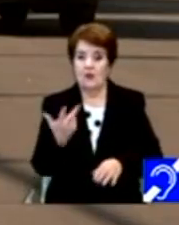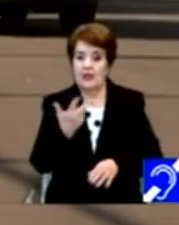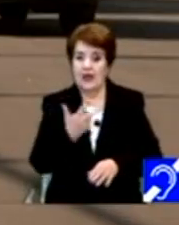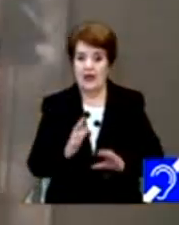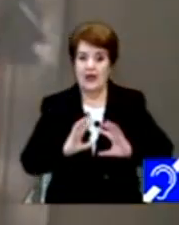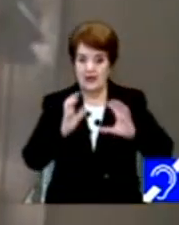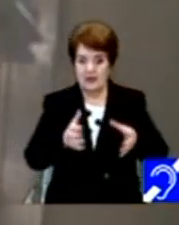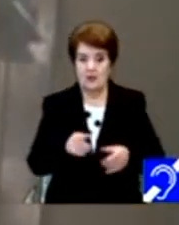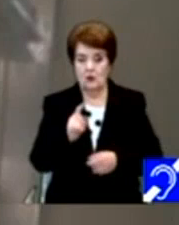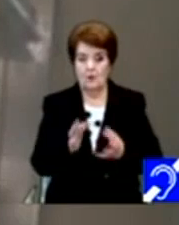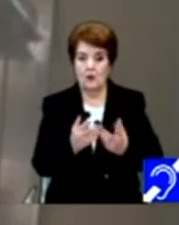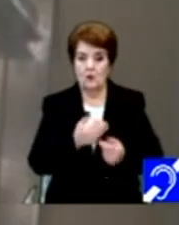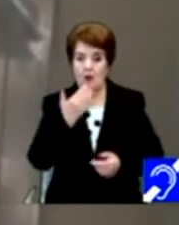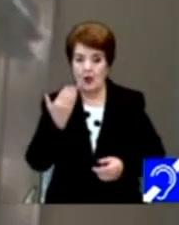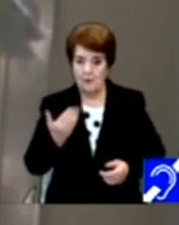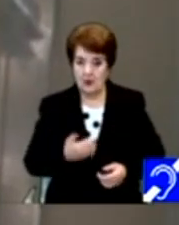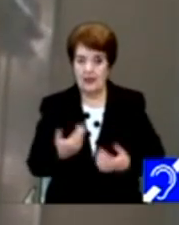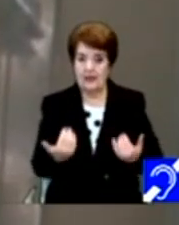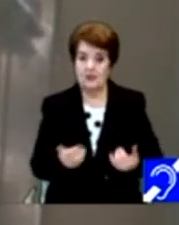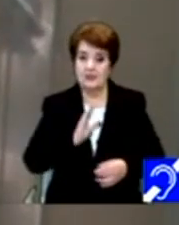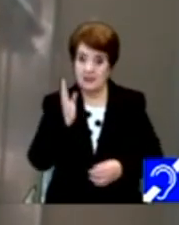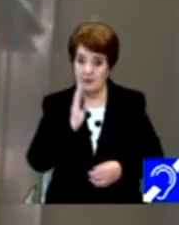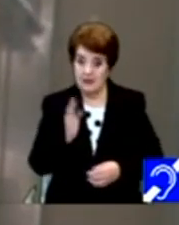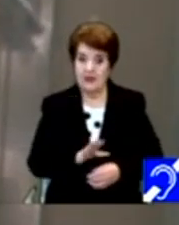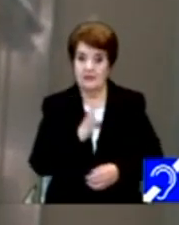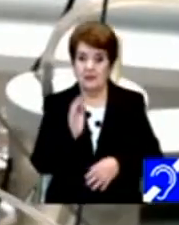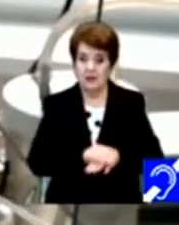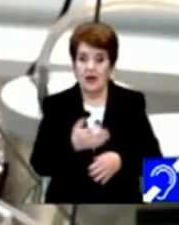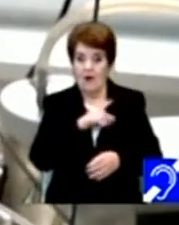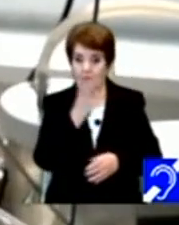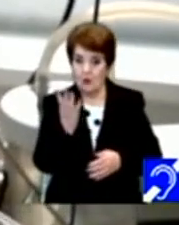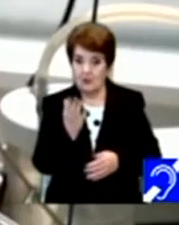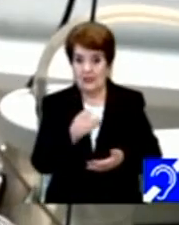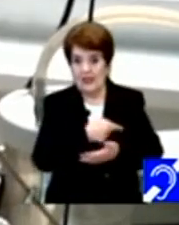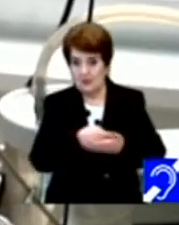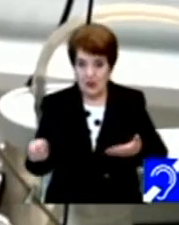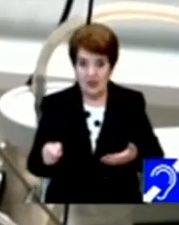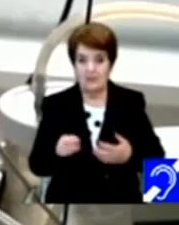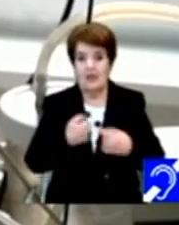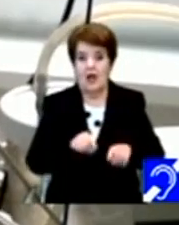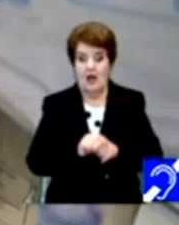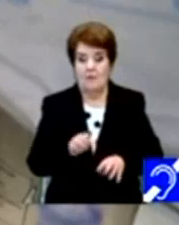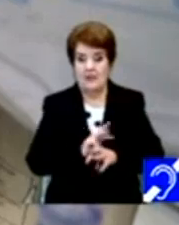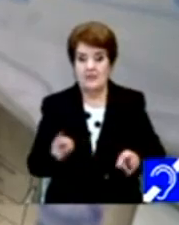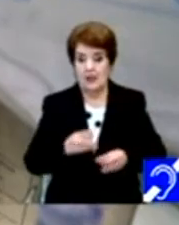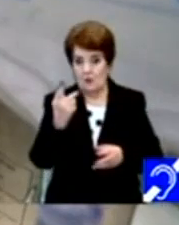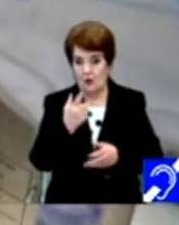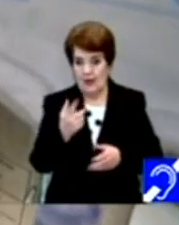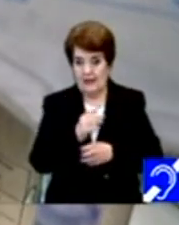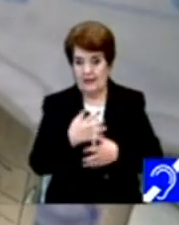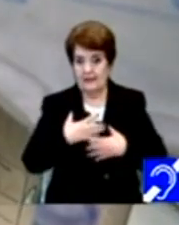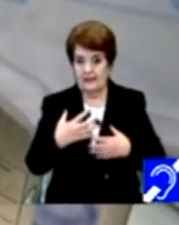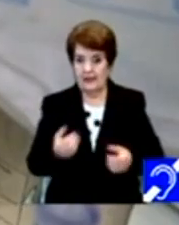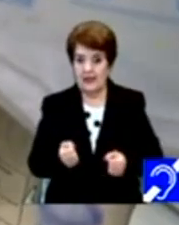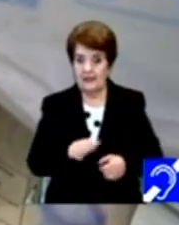după numărul de decese raportate. În această dimineață, aceste date au fost șterse, iar după prânz, Ministerul Sănătății a anunțat o altă